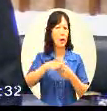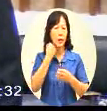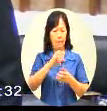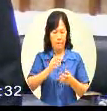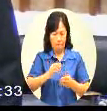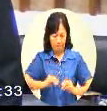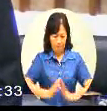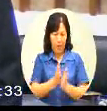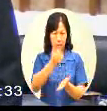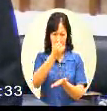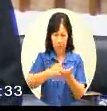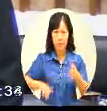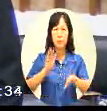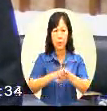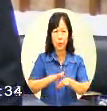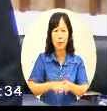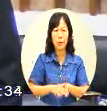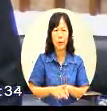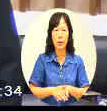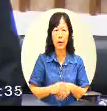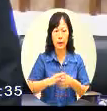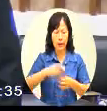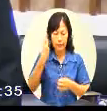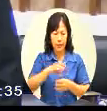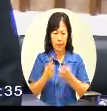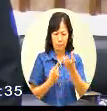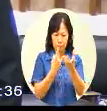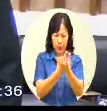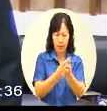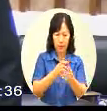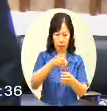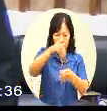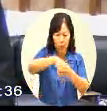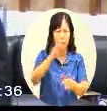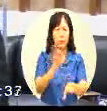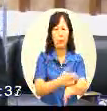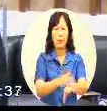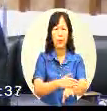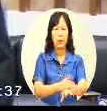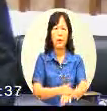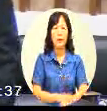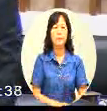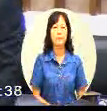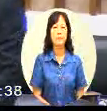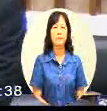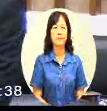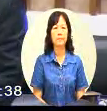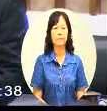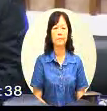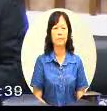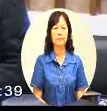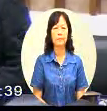辞掉议员职位，并不再参选参与公职选举。